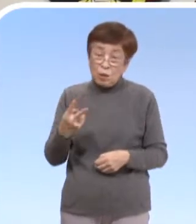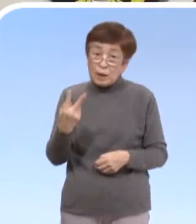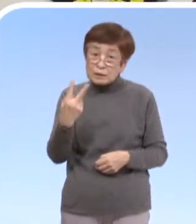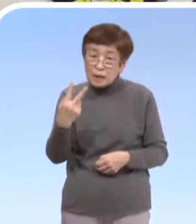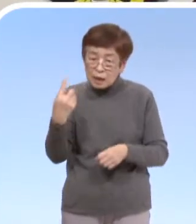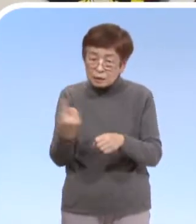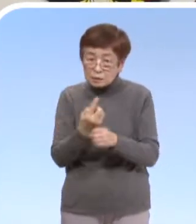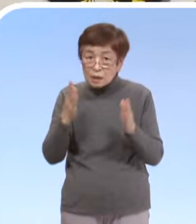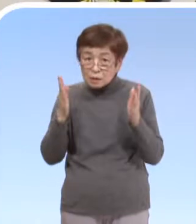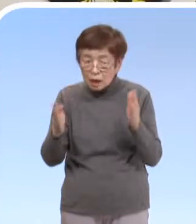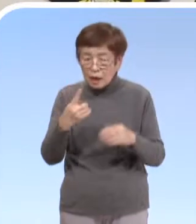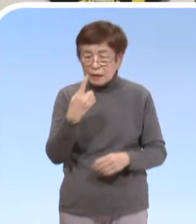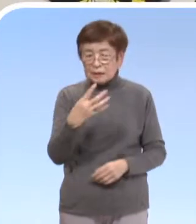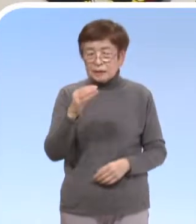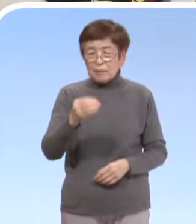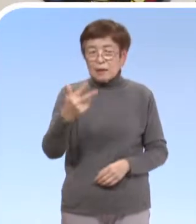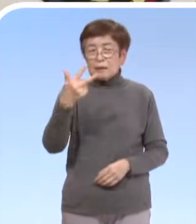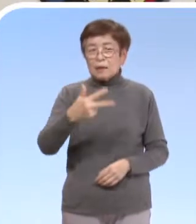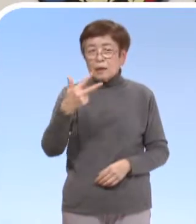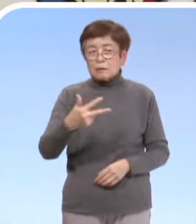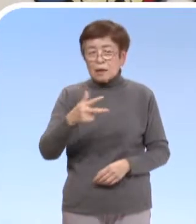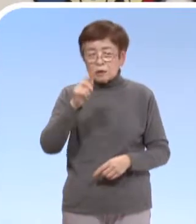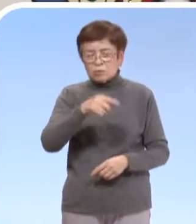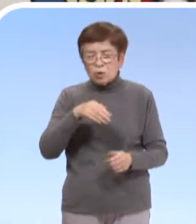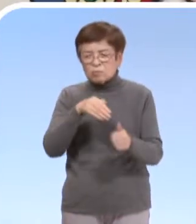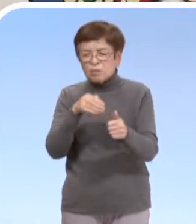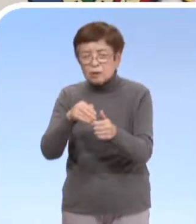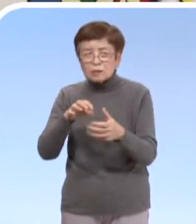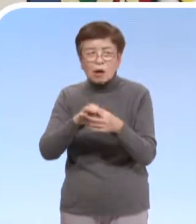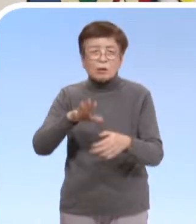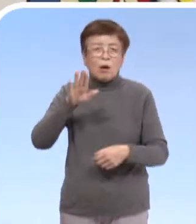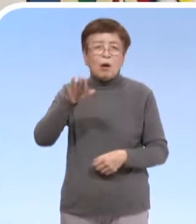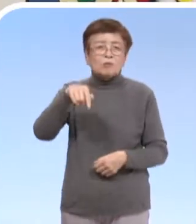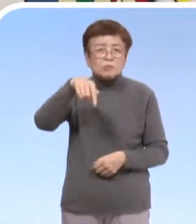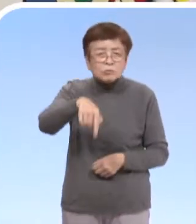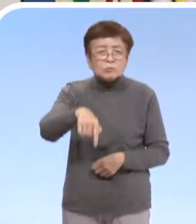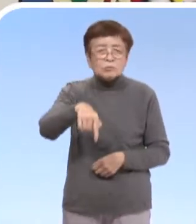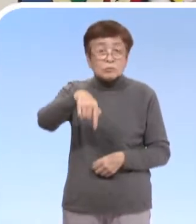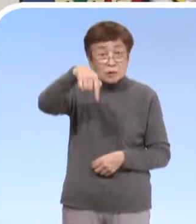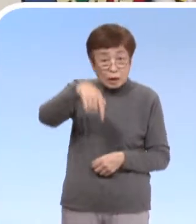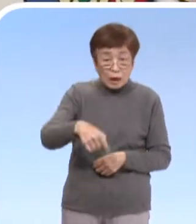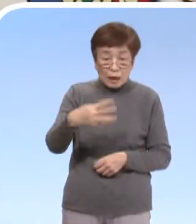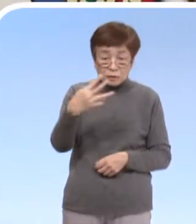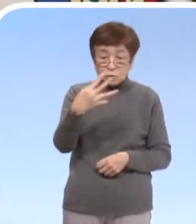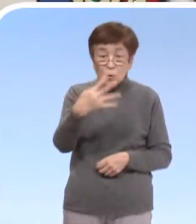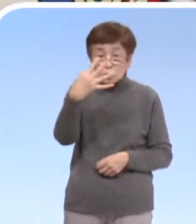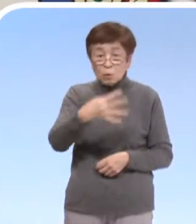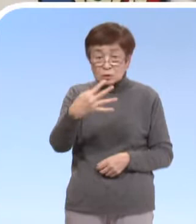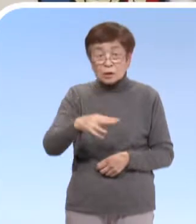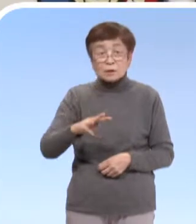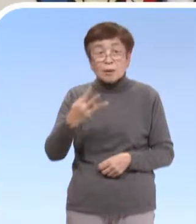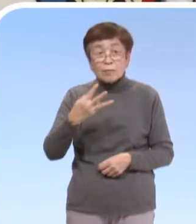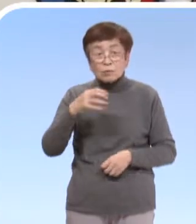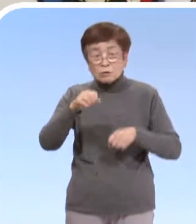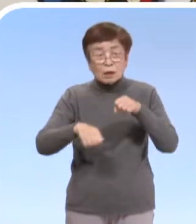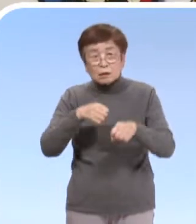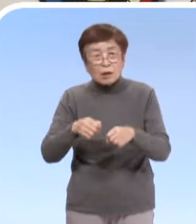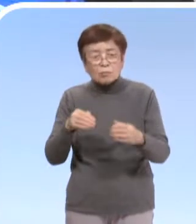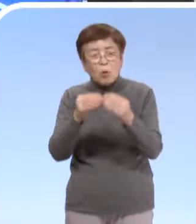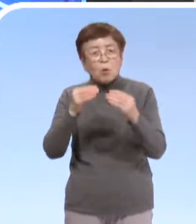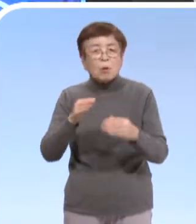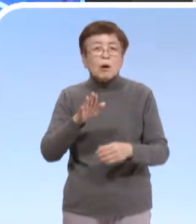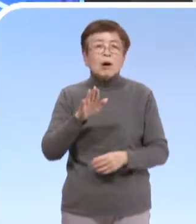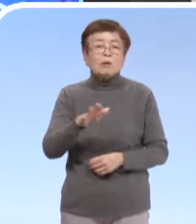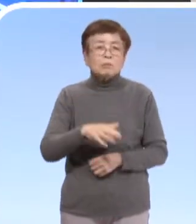で約1万7000件の人身事故が発生しているのですが、そのうちの4300件に自転車が関係する事故となっております